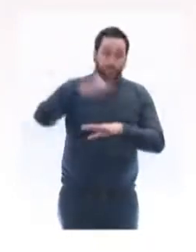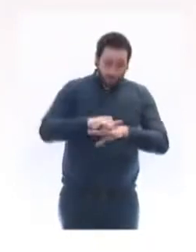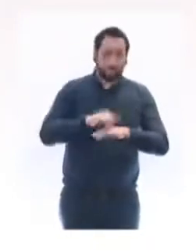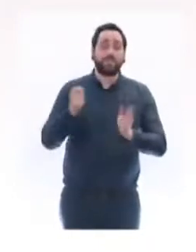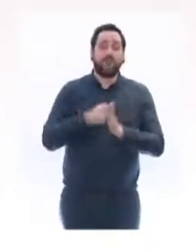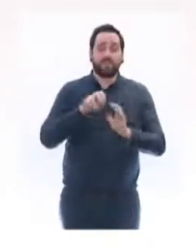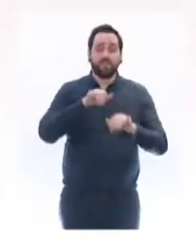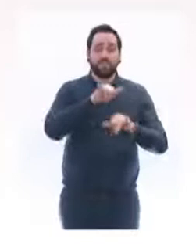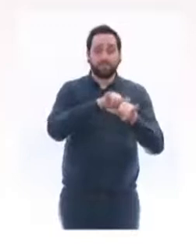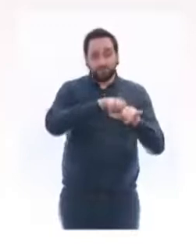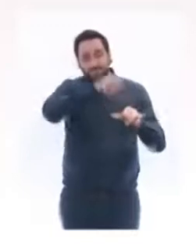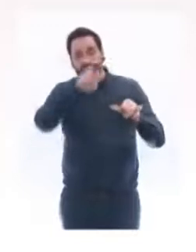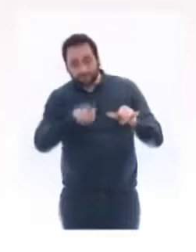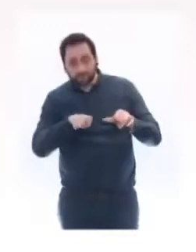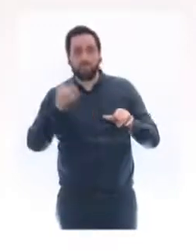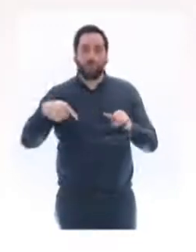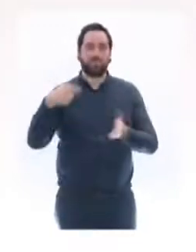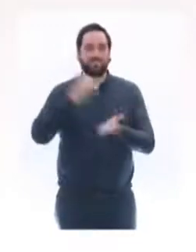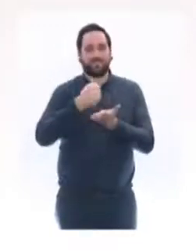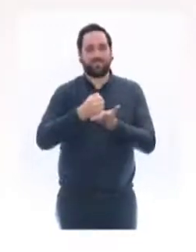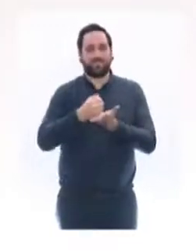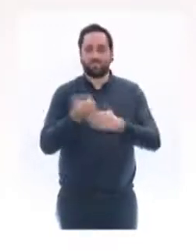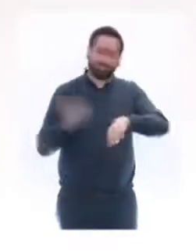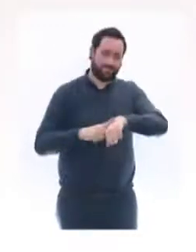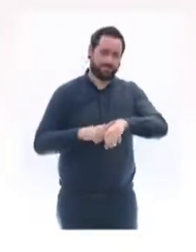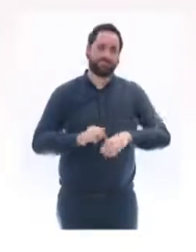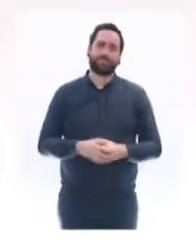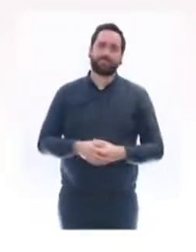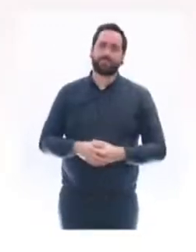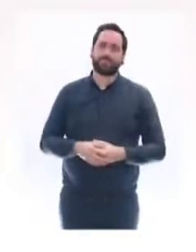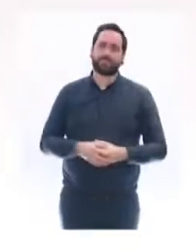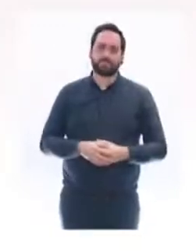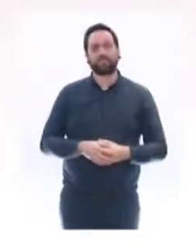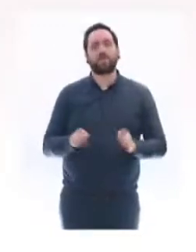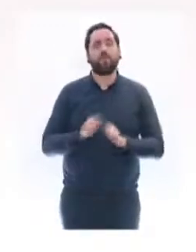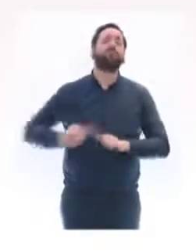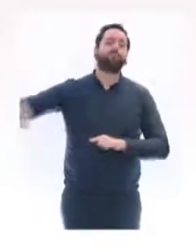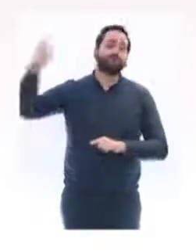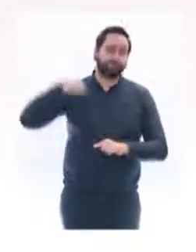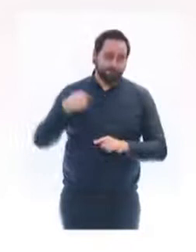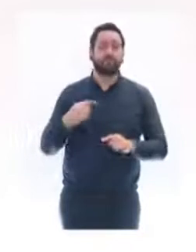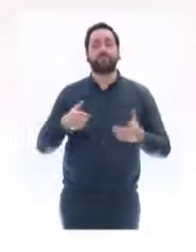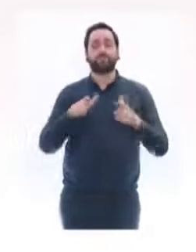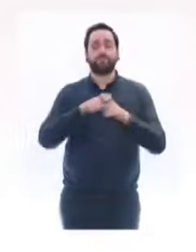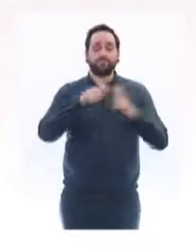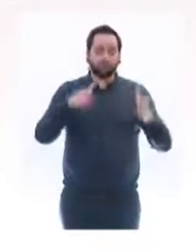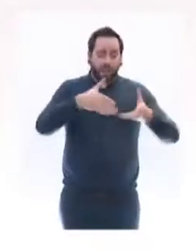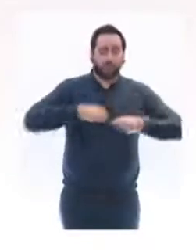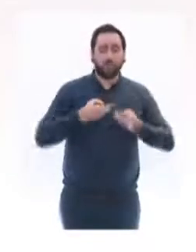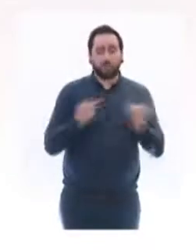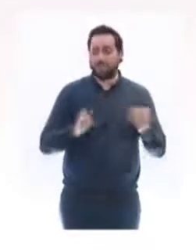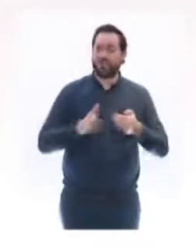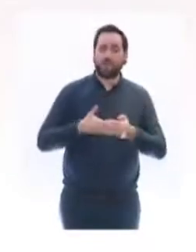l'essentiel des établissements recevant du public seront fermés les bars et les restaurants les commerces